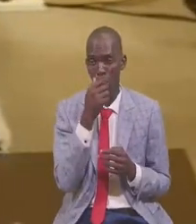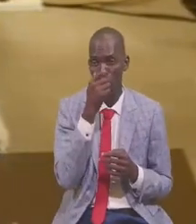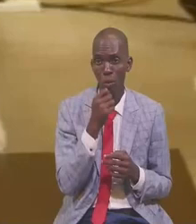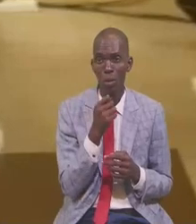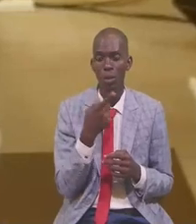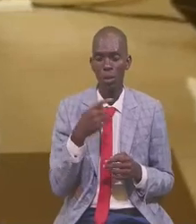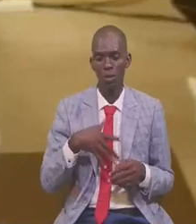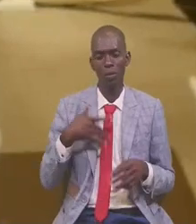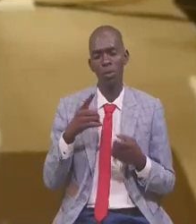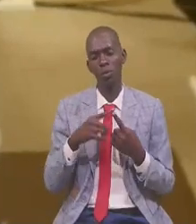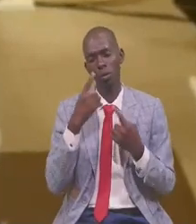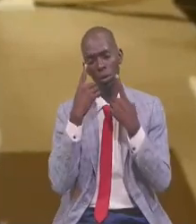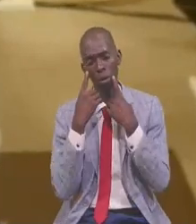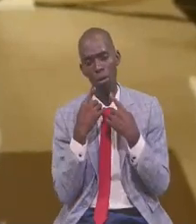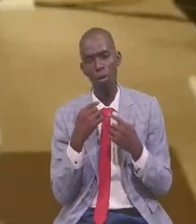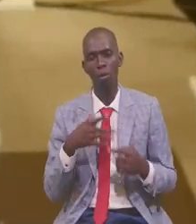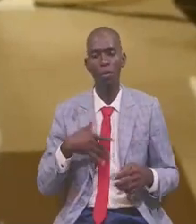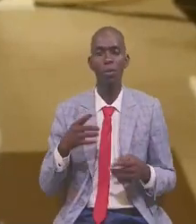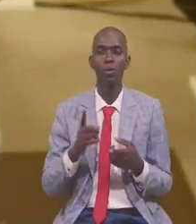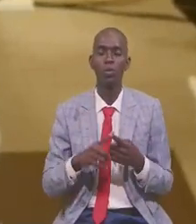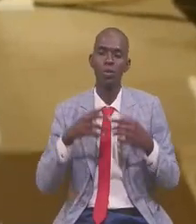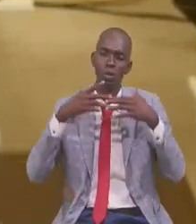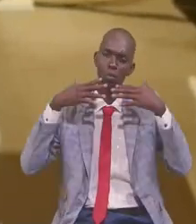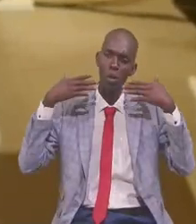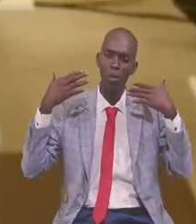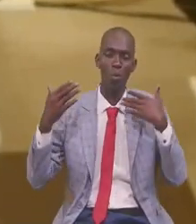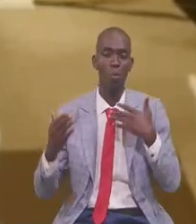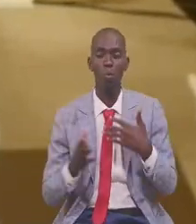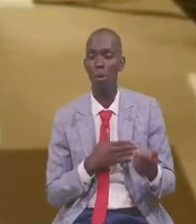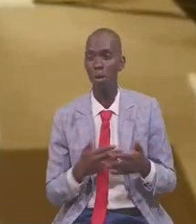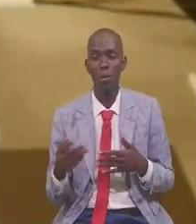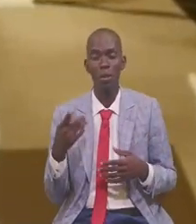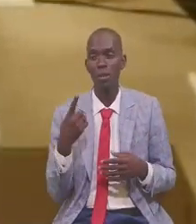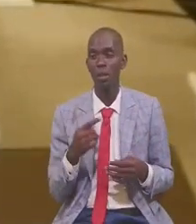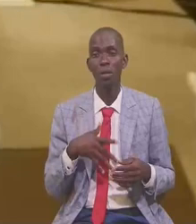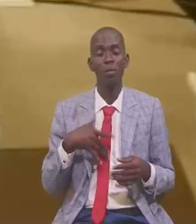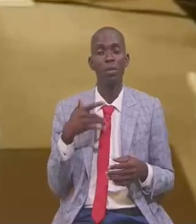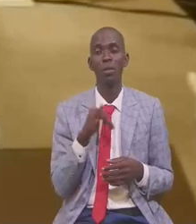sentiment de sourire, quel que soit le sentiment, comprends,